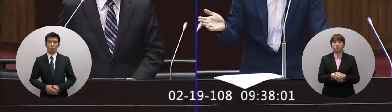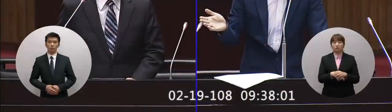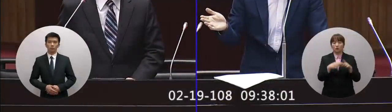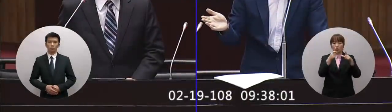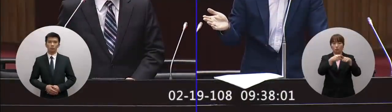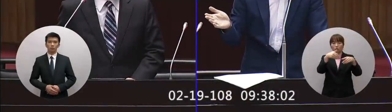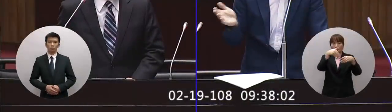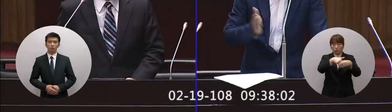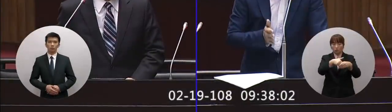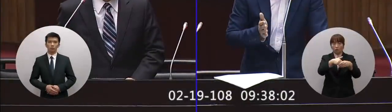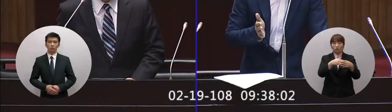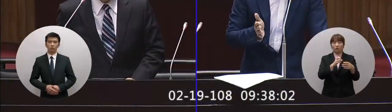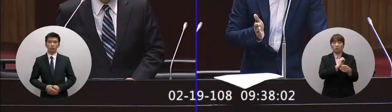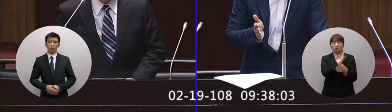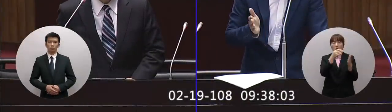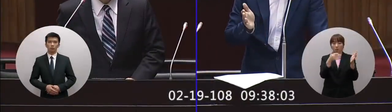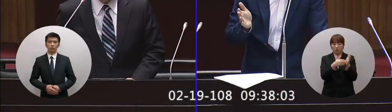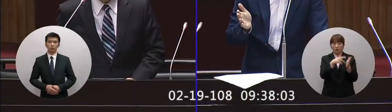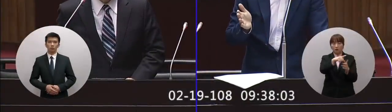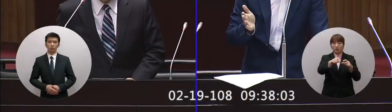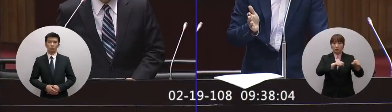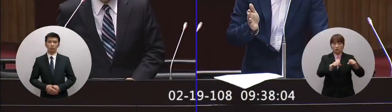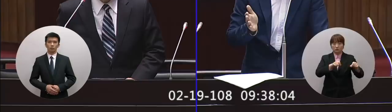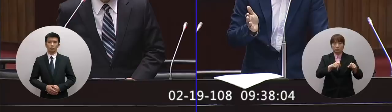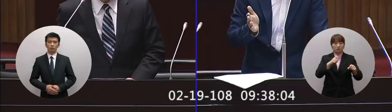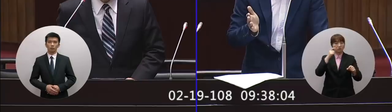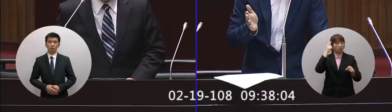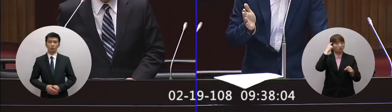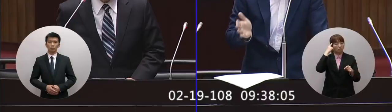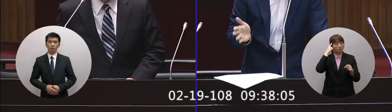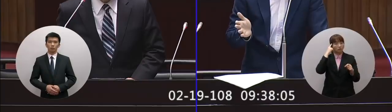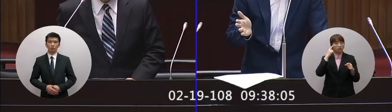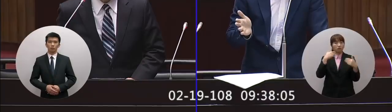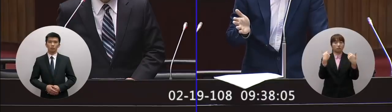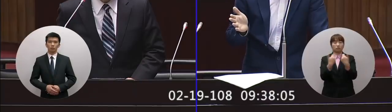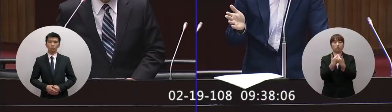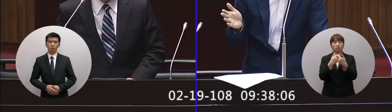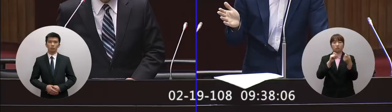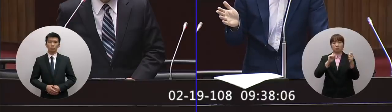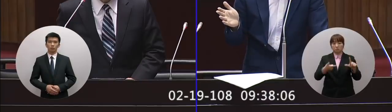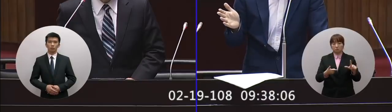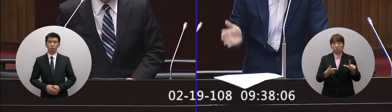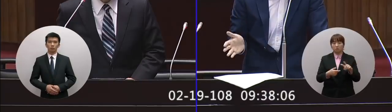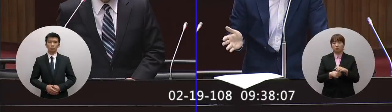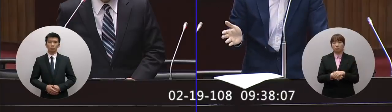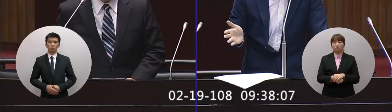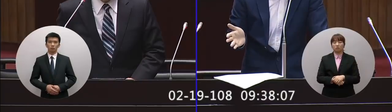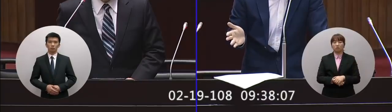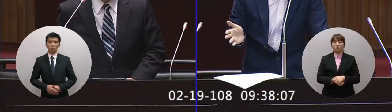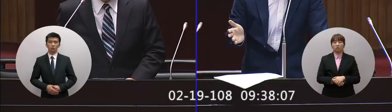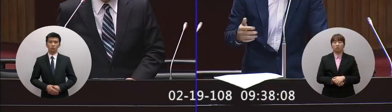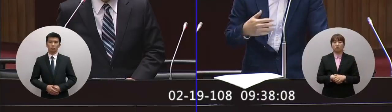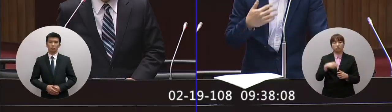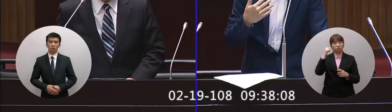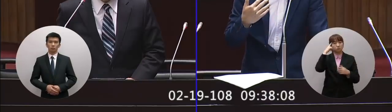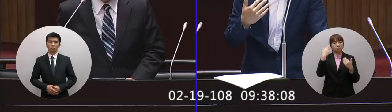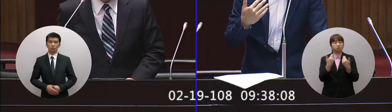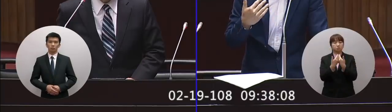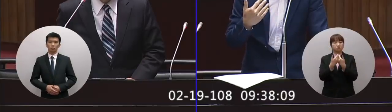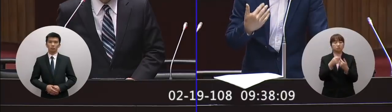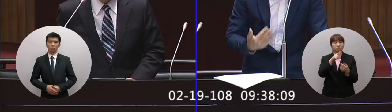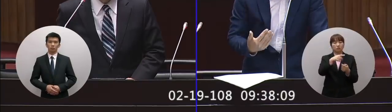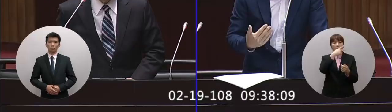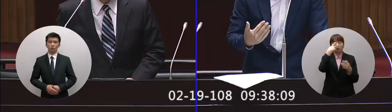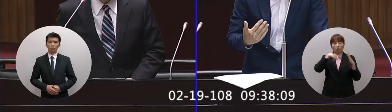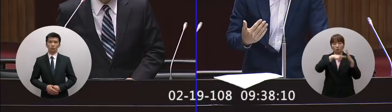公投的结果其实跟当时赖院长的政策方向其实是相反，甚至是不同意的。我问赖院长说，这